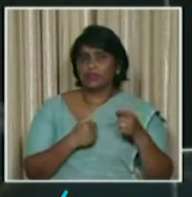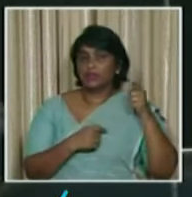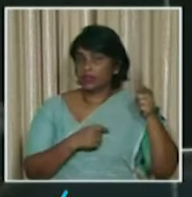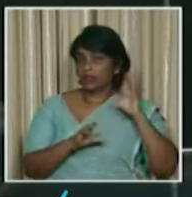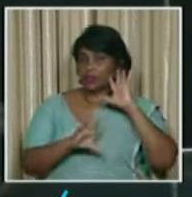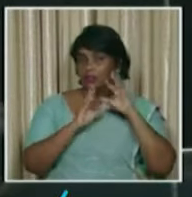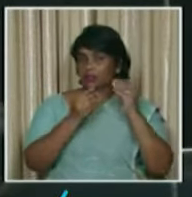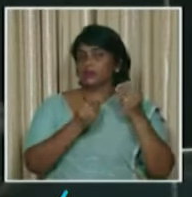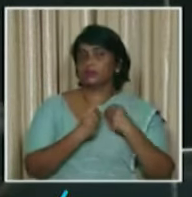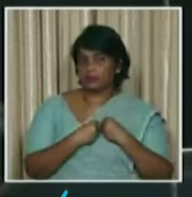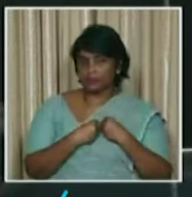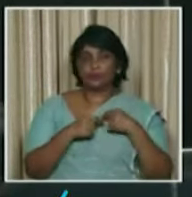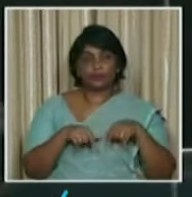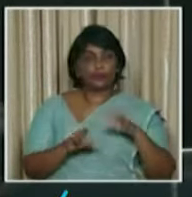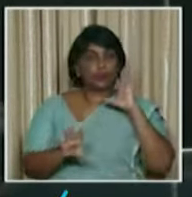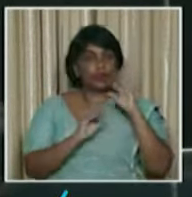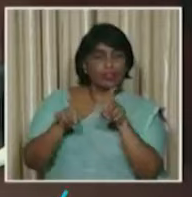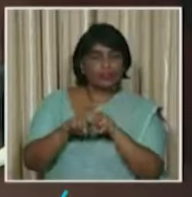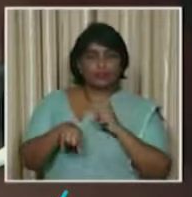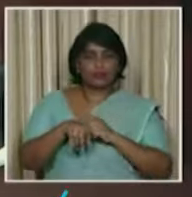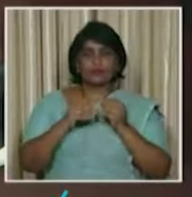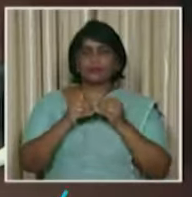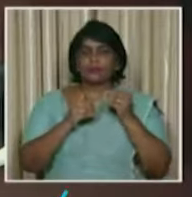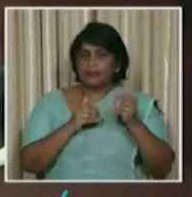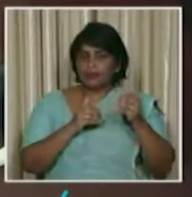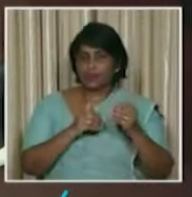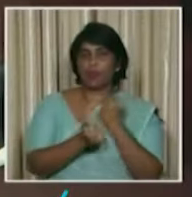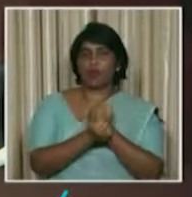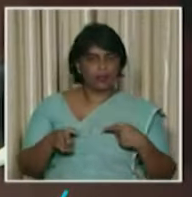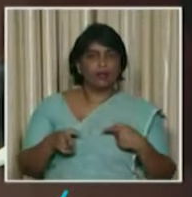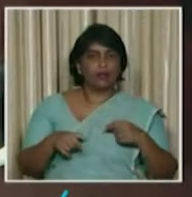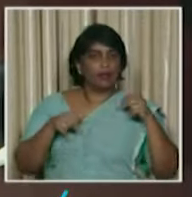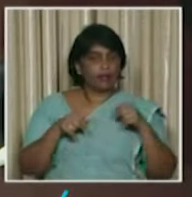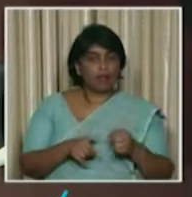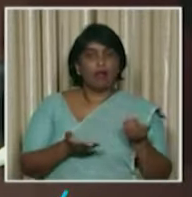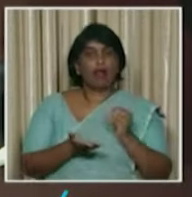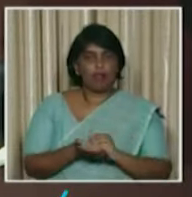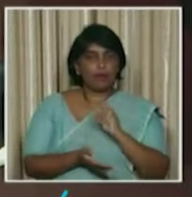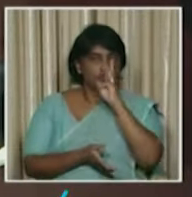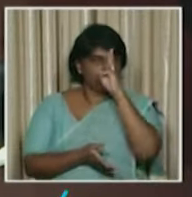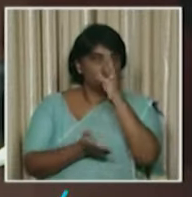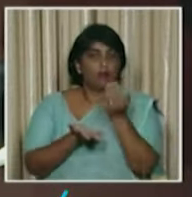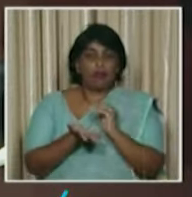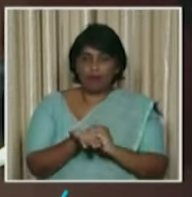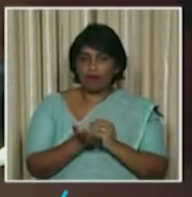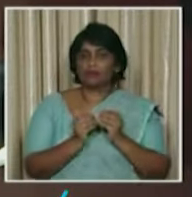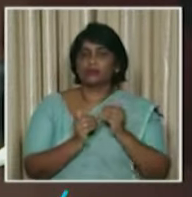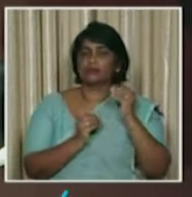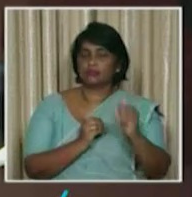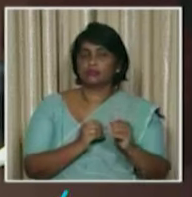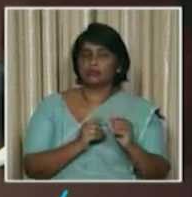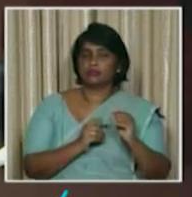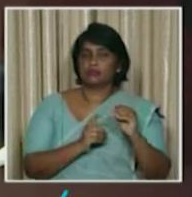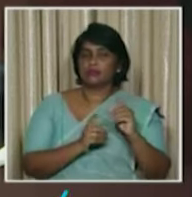දත්ත ඉදිරිපත් කරා. අපි ඒ දත්ත සභාගත කරනවා. රීලෝඩ් එකක් දානවා වගේ දැන් පොලිස් ප්‍රතිදූරී. එවත සති 3ක කාලය දීර්ඝ කිරීම සඳහා ව්‍යවස්ථා